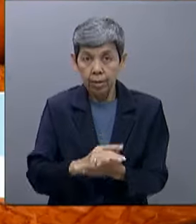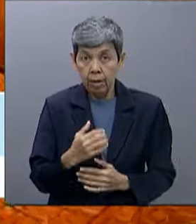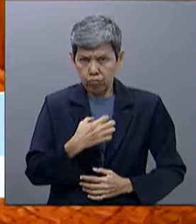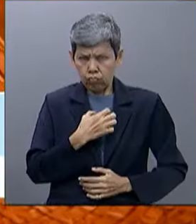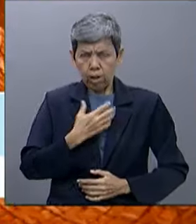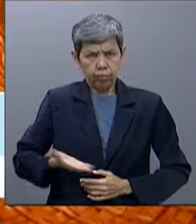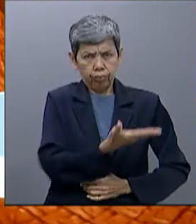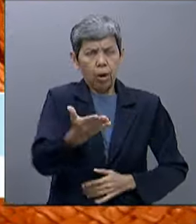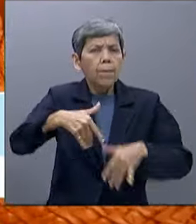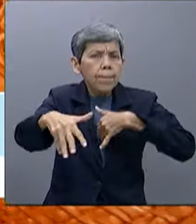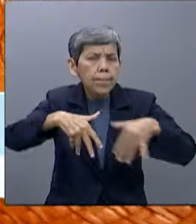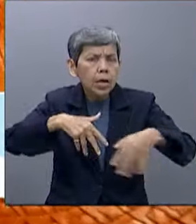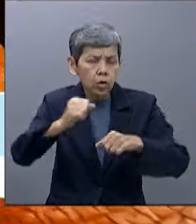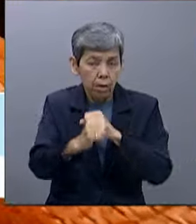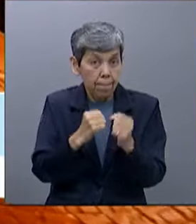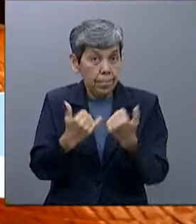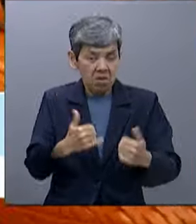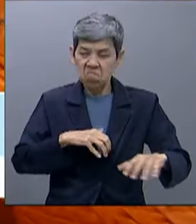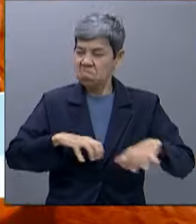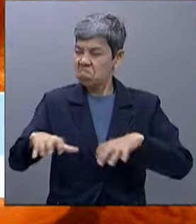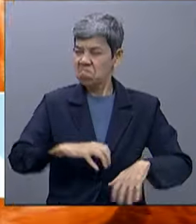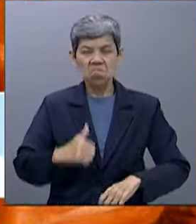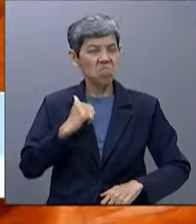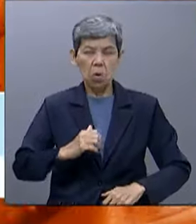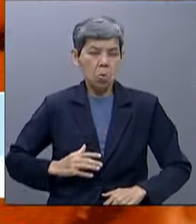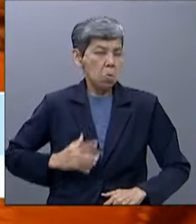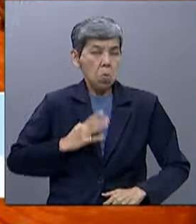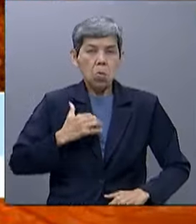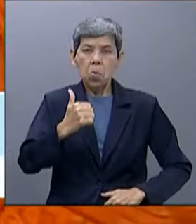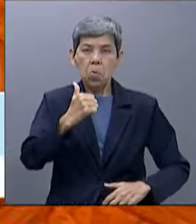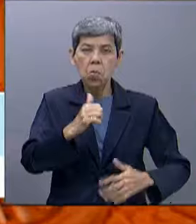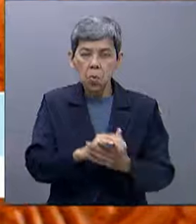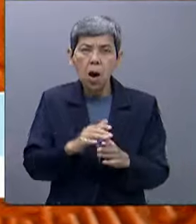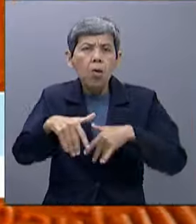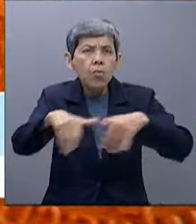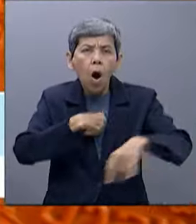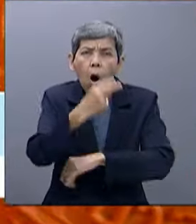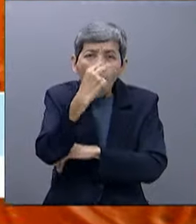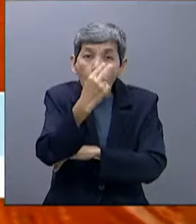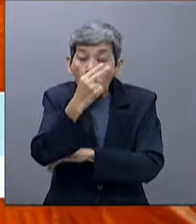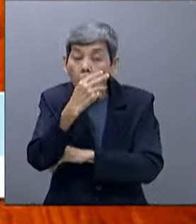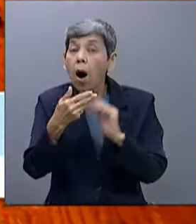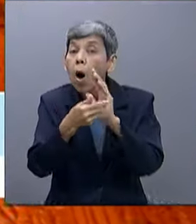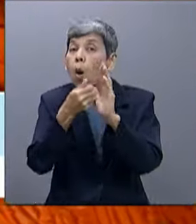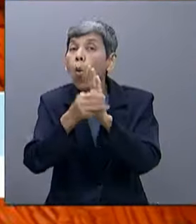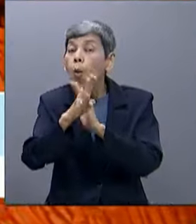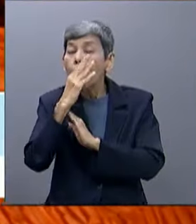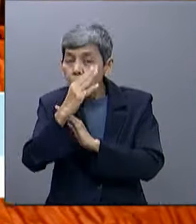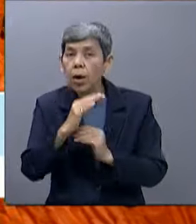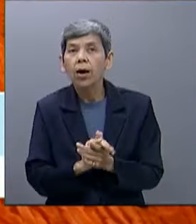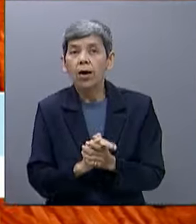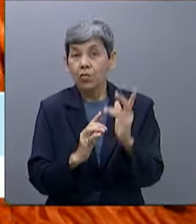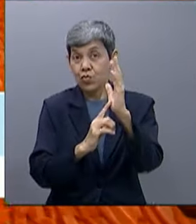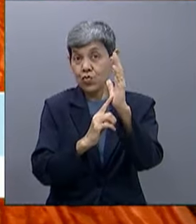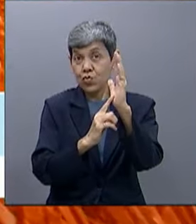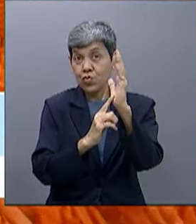อยากเชิญชวนนะครับว่าปีนี้เราจัดเต็มนะครับจัดเต็มจริงๆครับพี่น้องท่านจะได้ดูแนวจังหวัดอุบลราชธานีนะครับขบวนแ